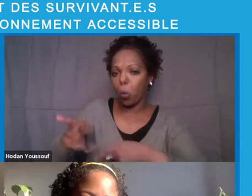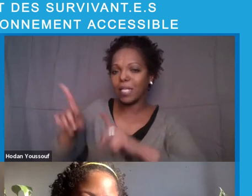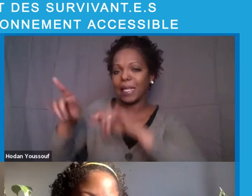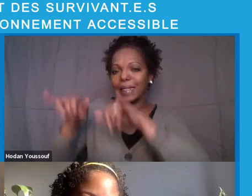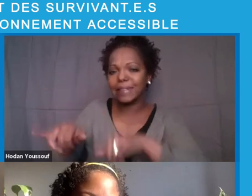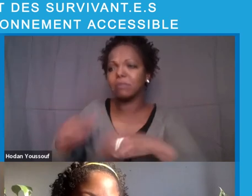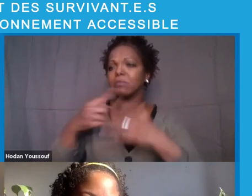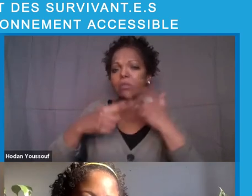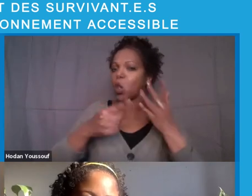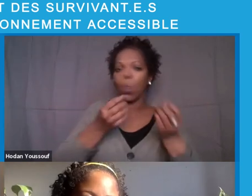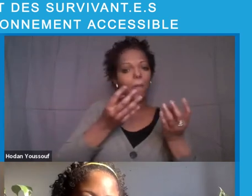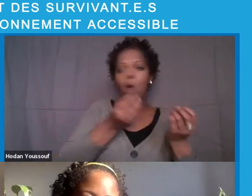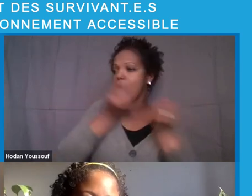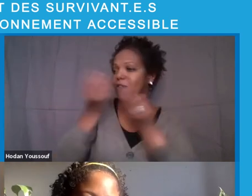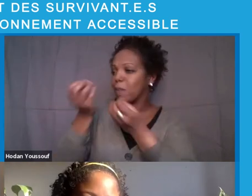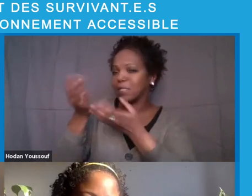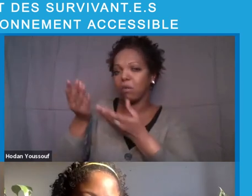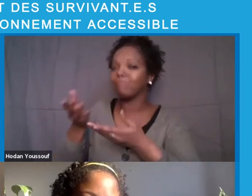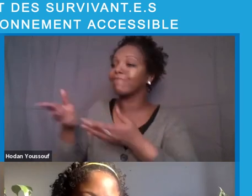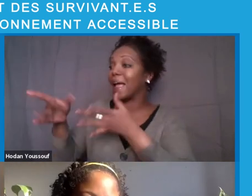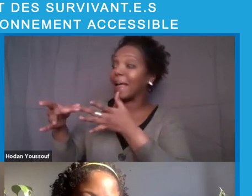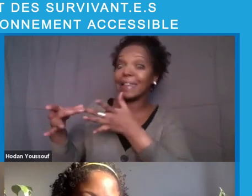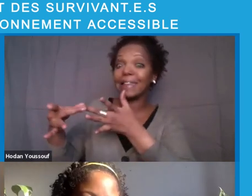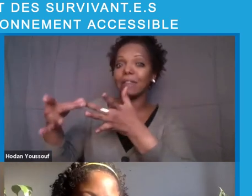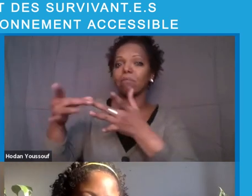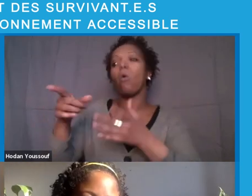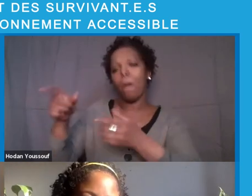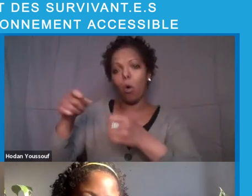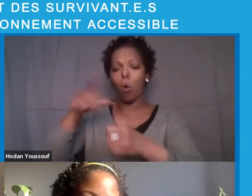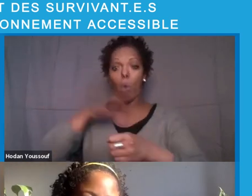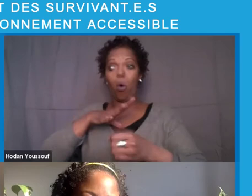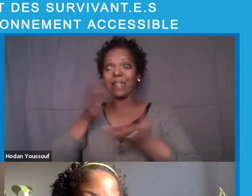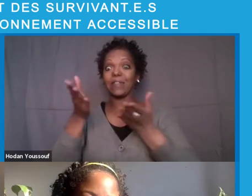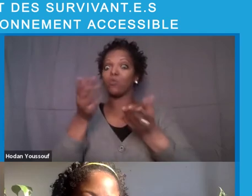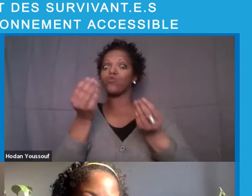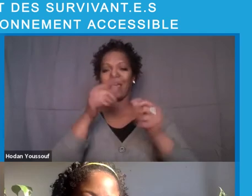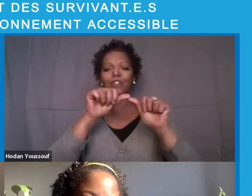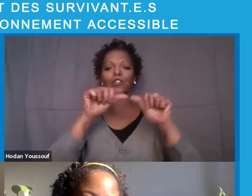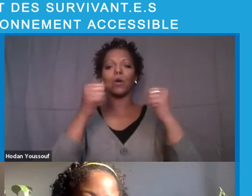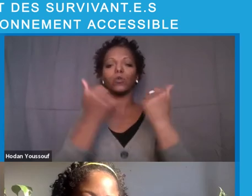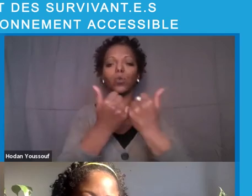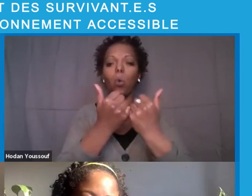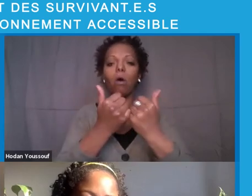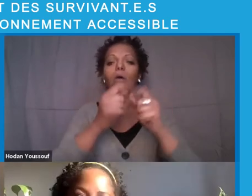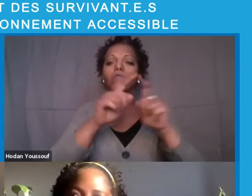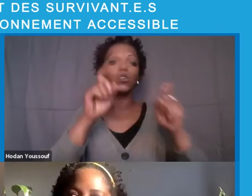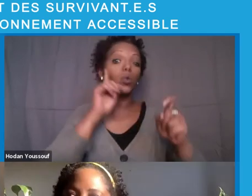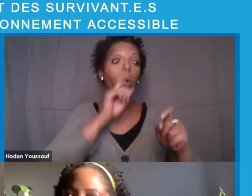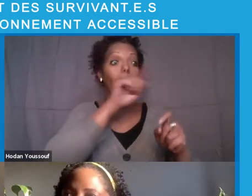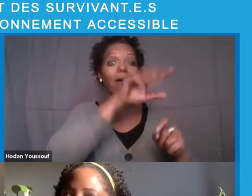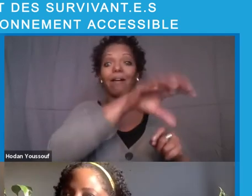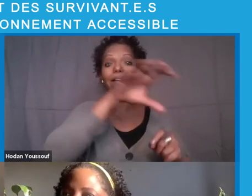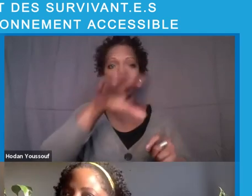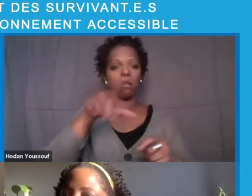Mais ils ne connaissent pas leurs droits. On ne les informe pas de leurs droits. Donc, ils n'ont pas